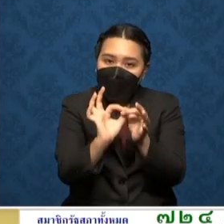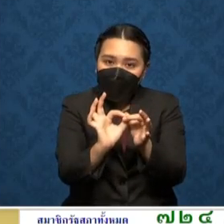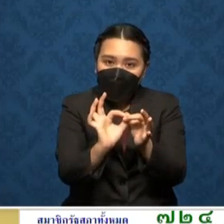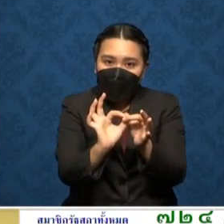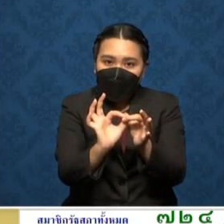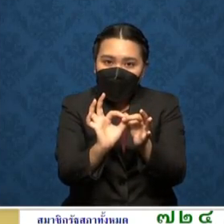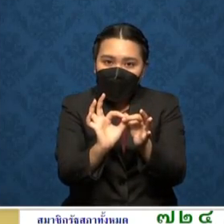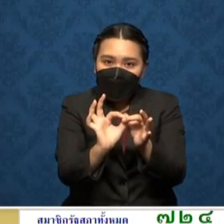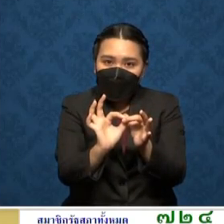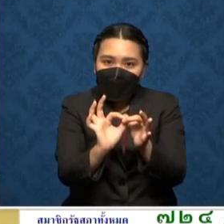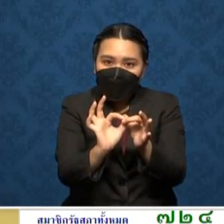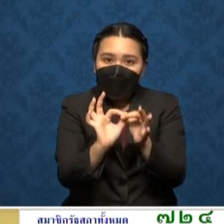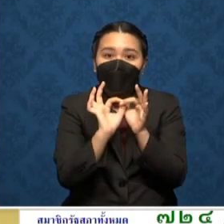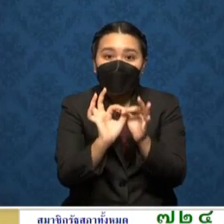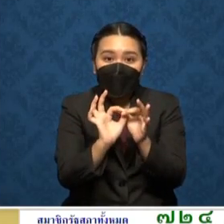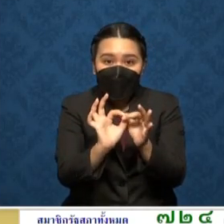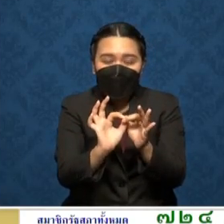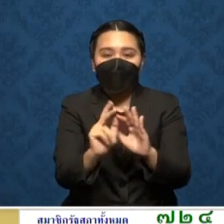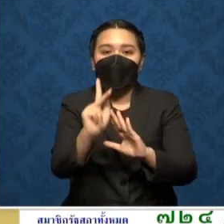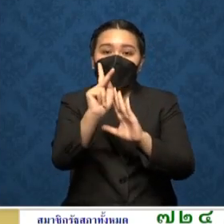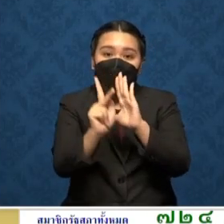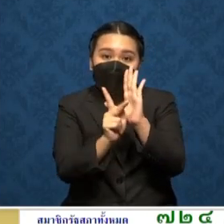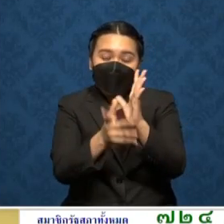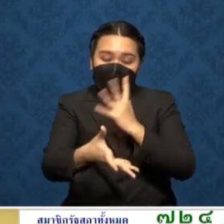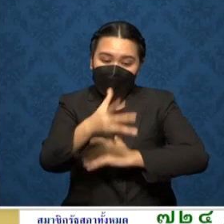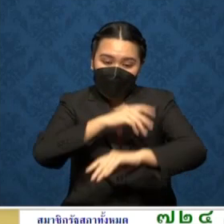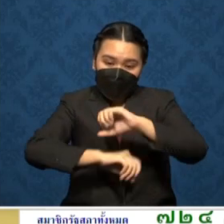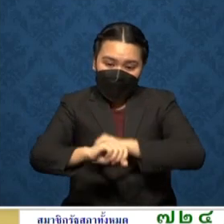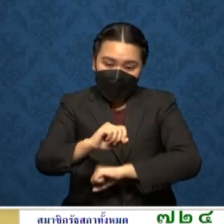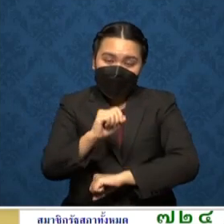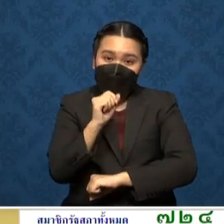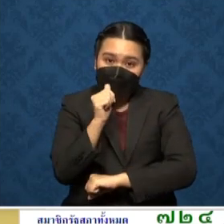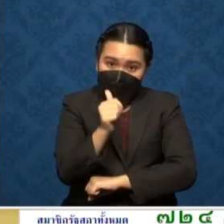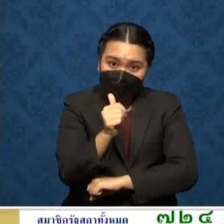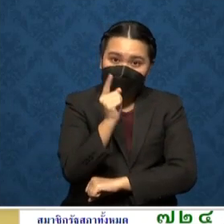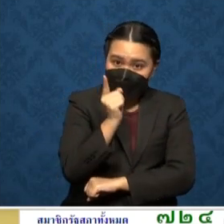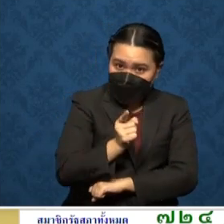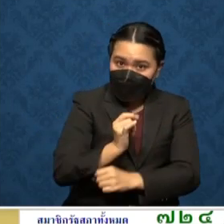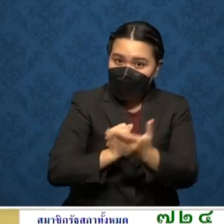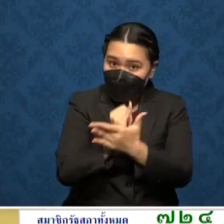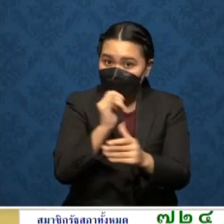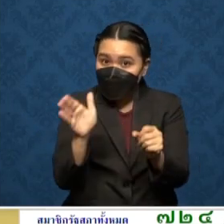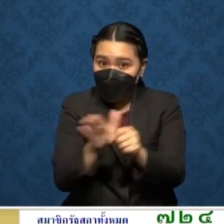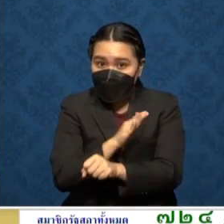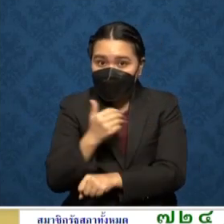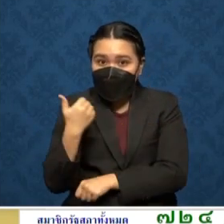ห่วงใยว่าจะปฏิบัติตามกฎหมายนี้ได้จริงถูกต้องครบถ้วนหรือ